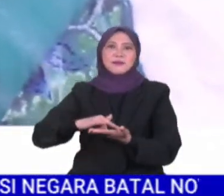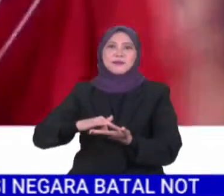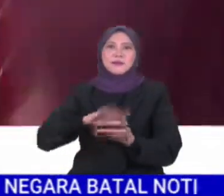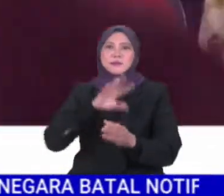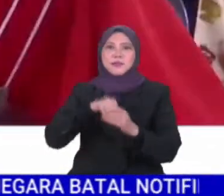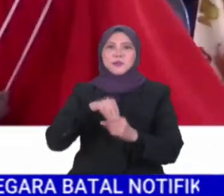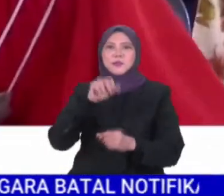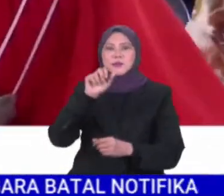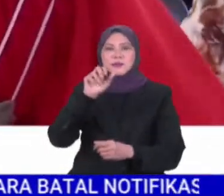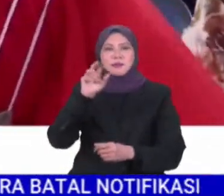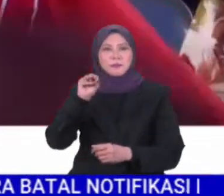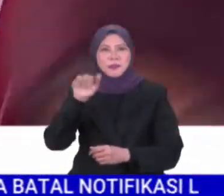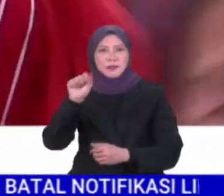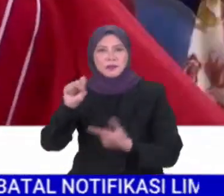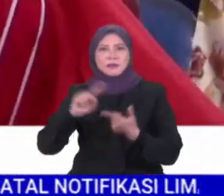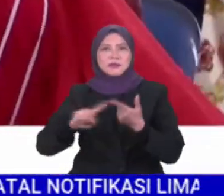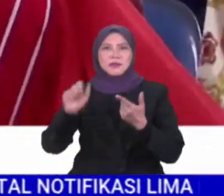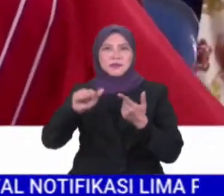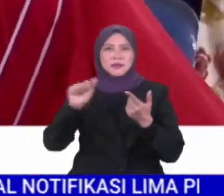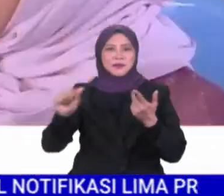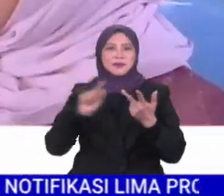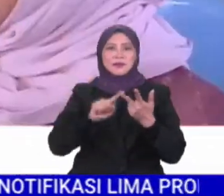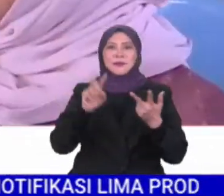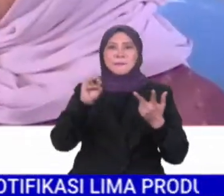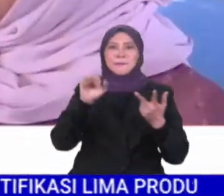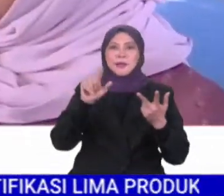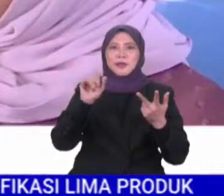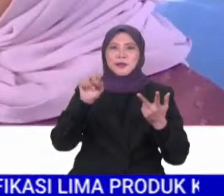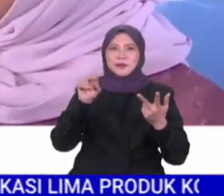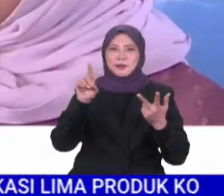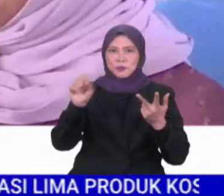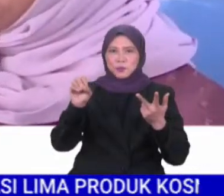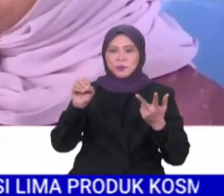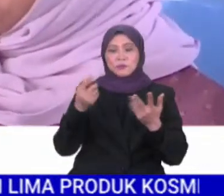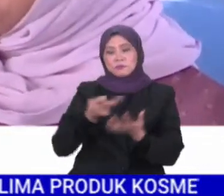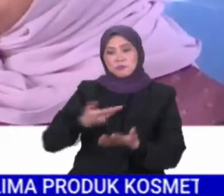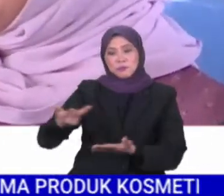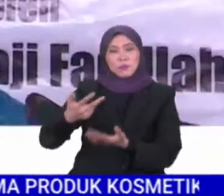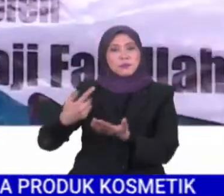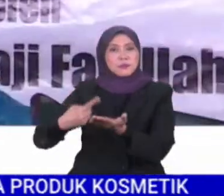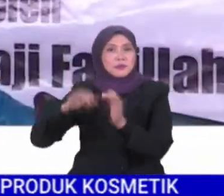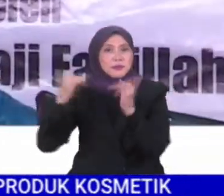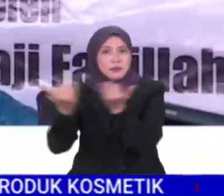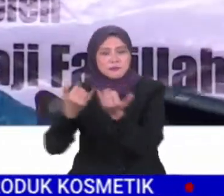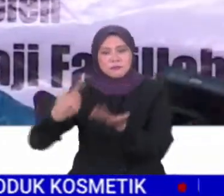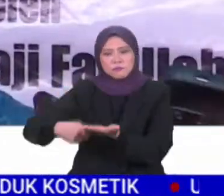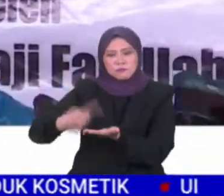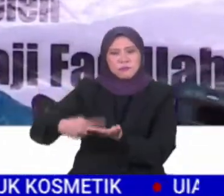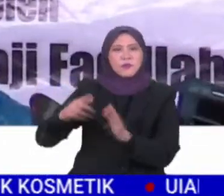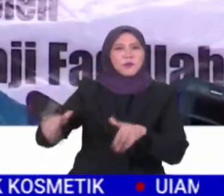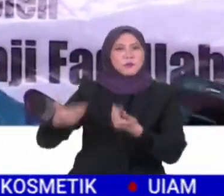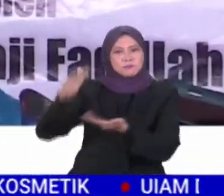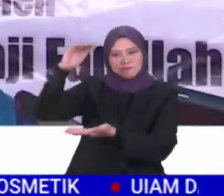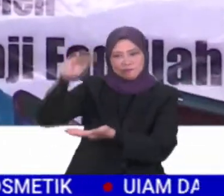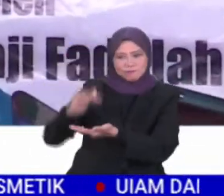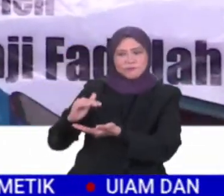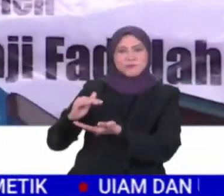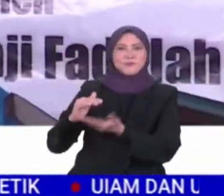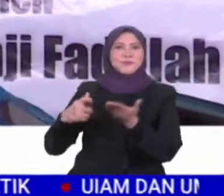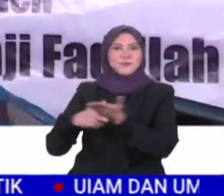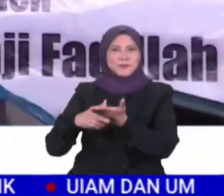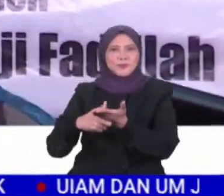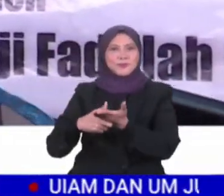Malaysia dan Malindo Air perbincangan ini bagi mencari kaidah menurunkan kadar tiket